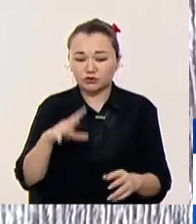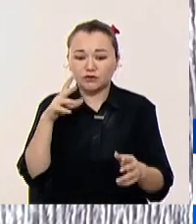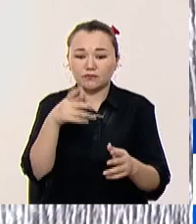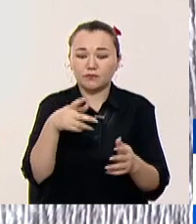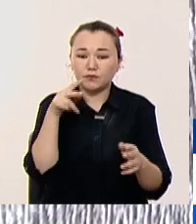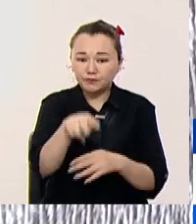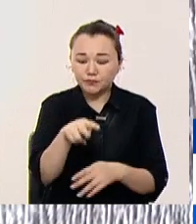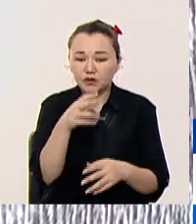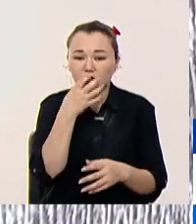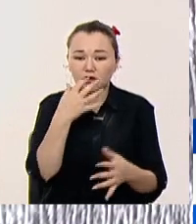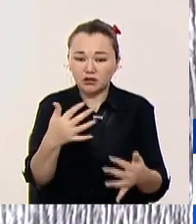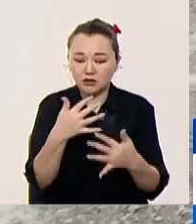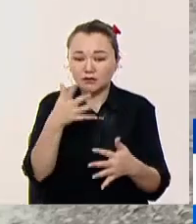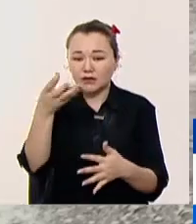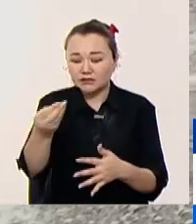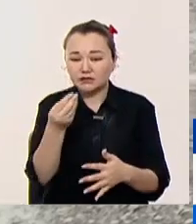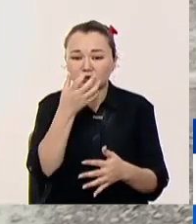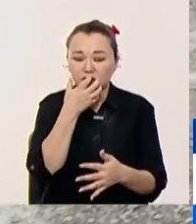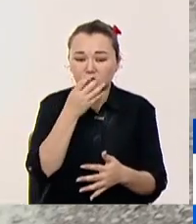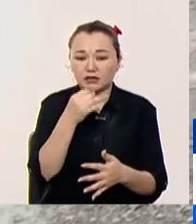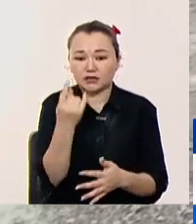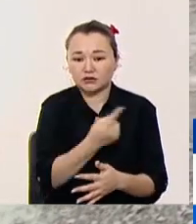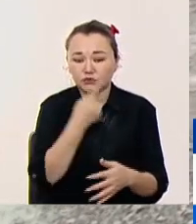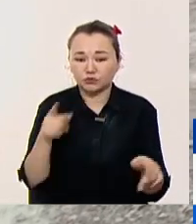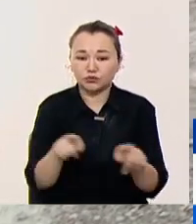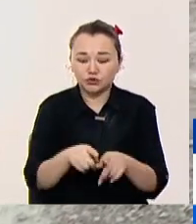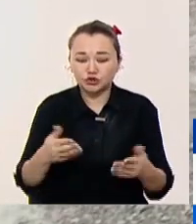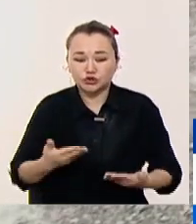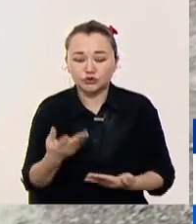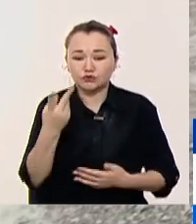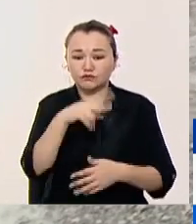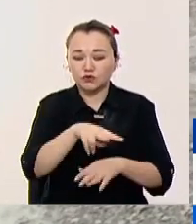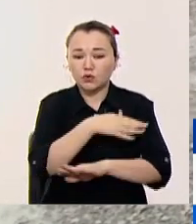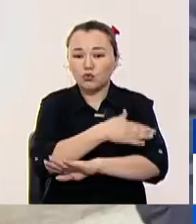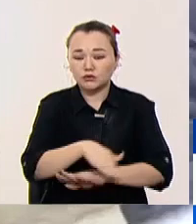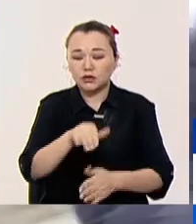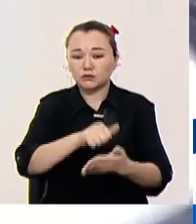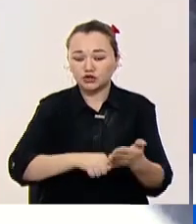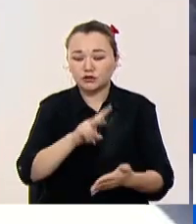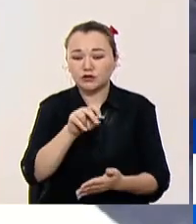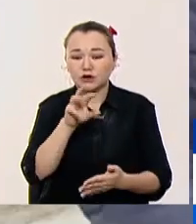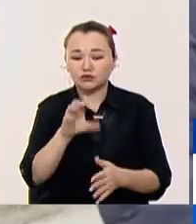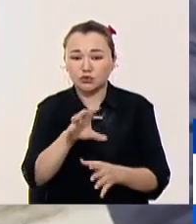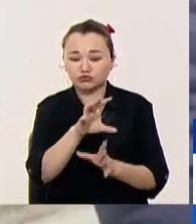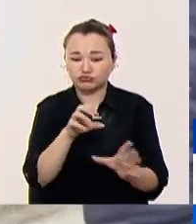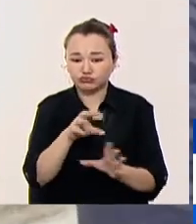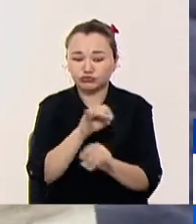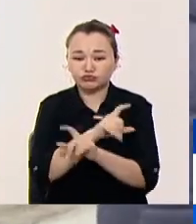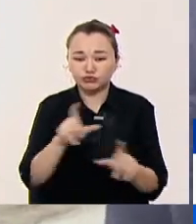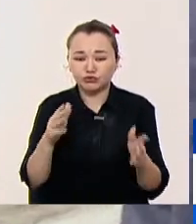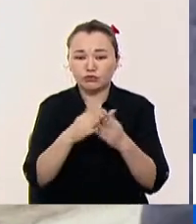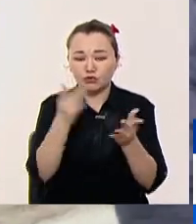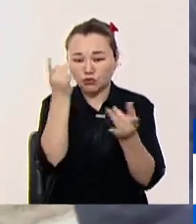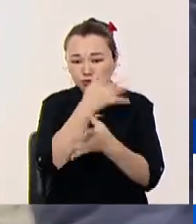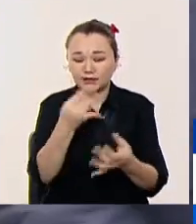платить приходится и за электроэнергию, и за тепло. В таком положении жильцы двух улиц. Причиной считают насосы, установленные в школе, доме культуры